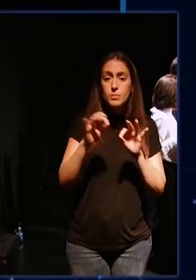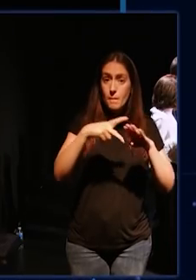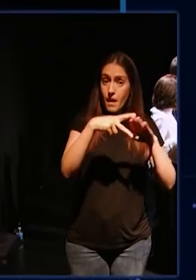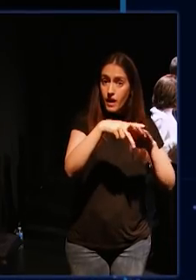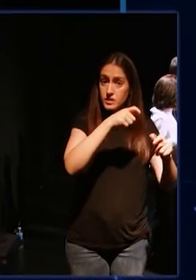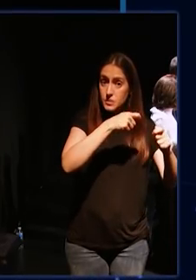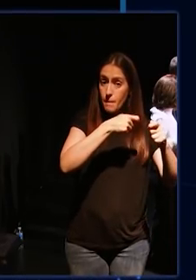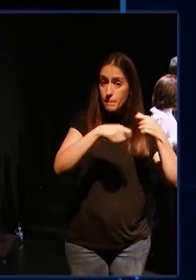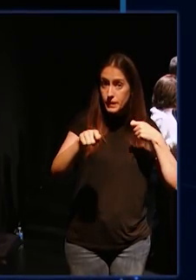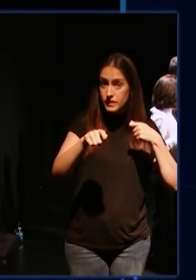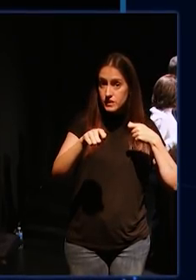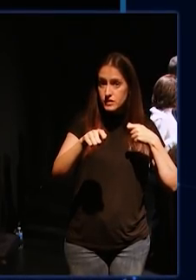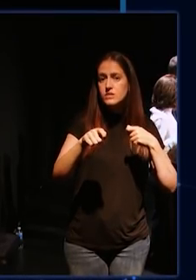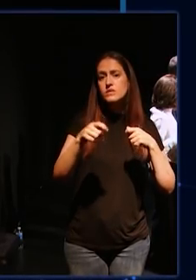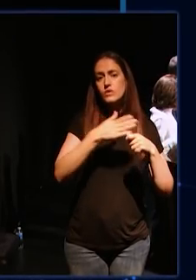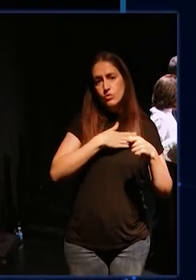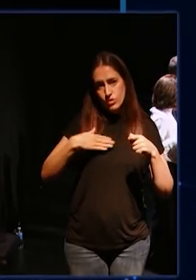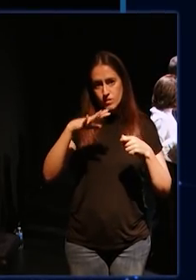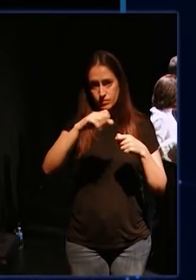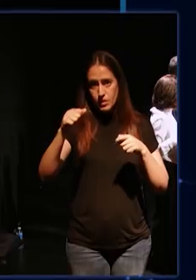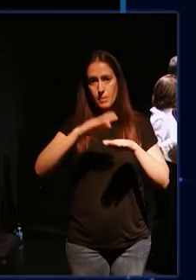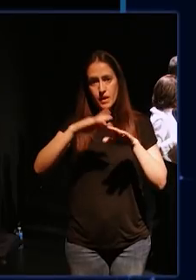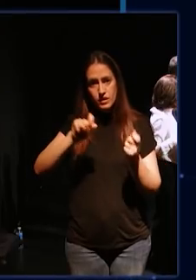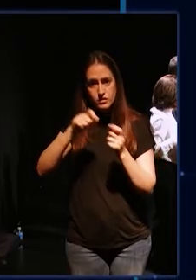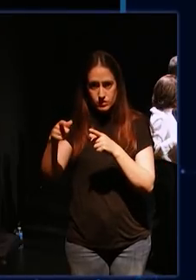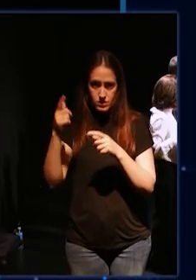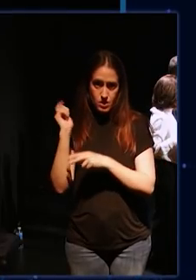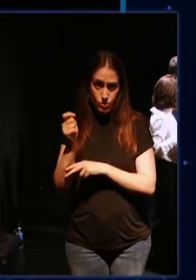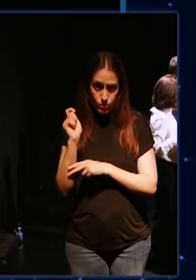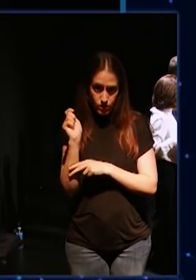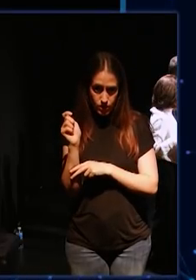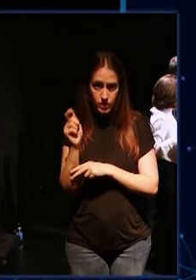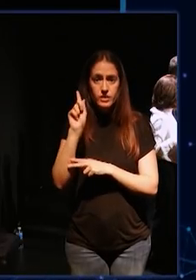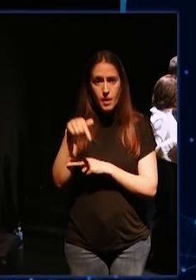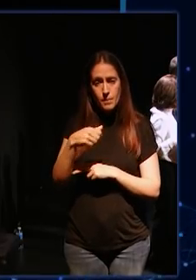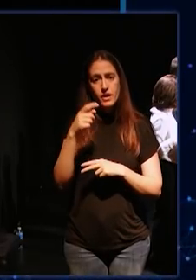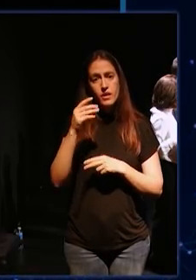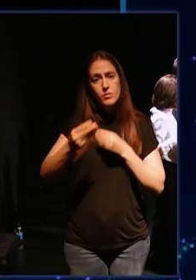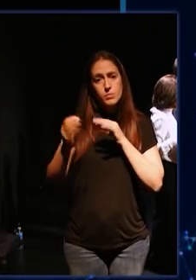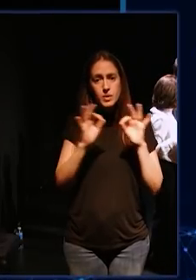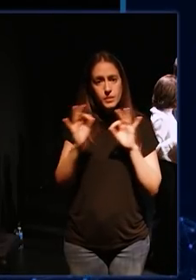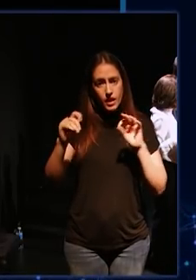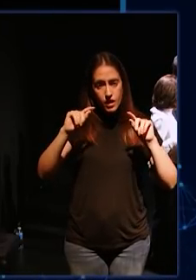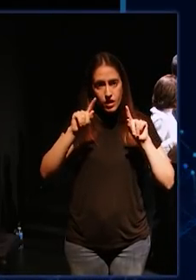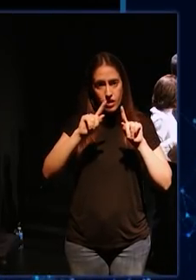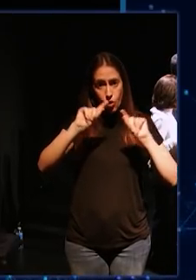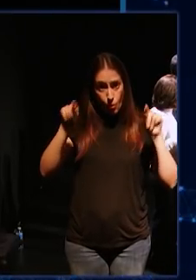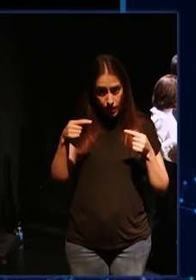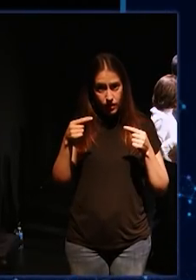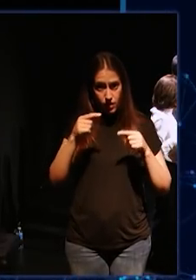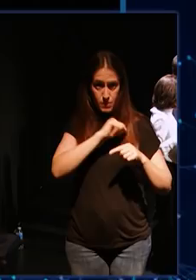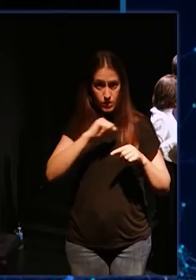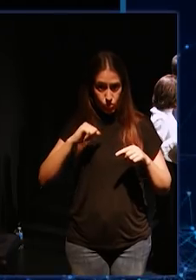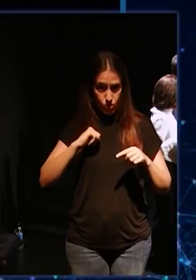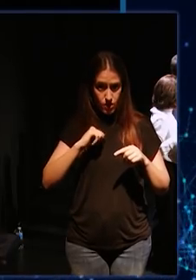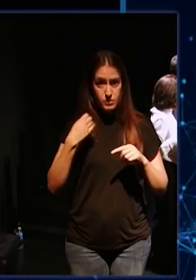bancs, de grans bancs o de fons voltors, per incentivar la cessió de particulars via conveni o també bonificant, com deia el senyor Quesada,